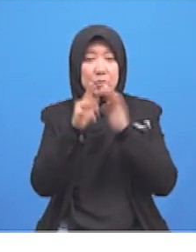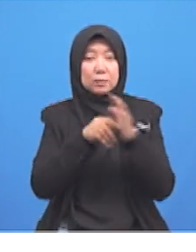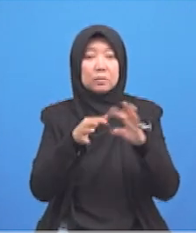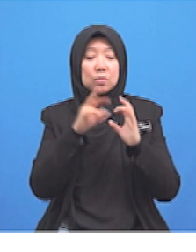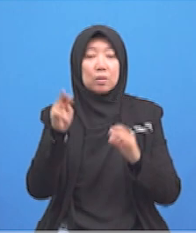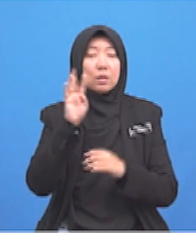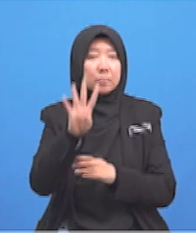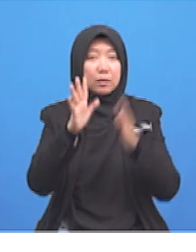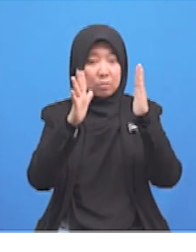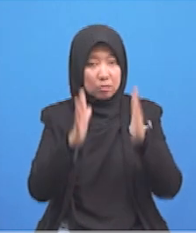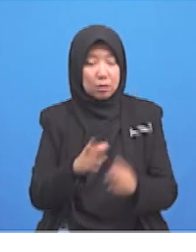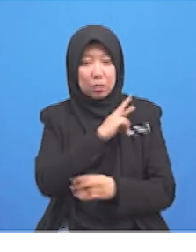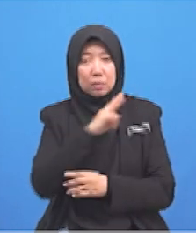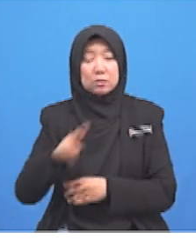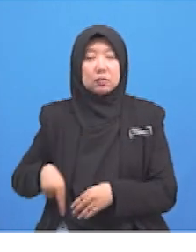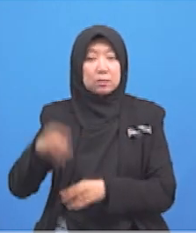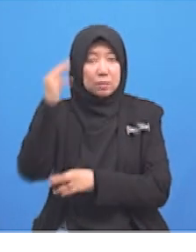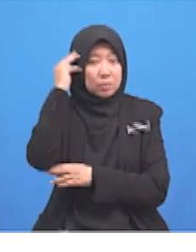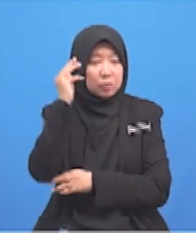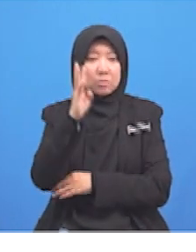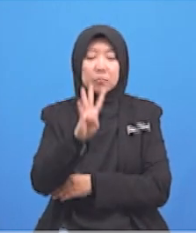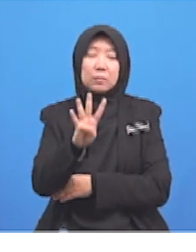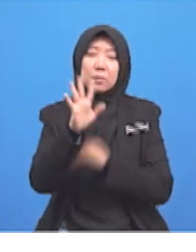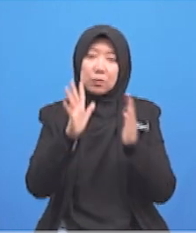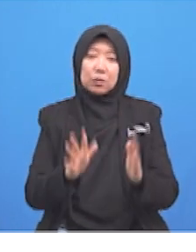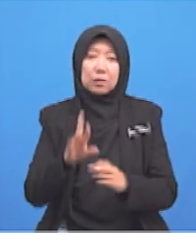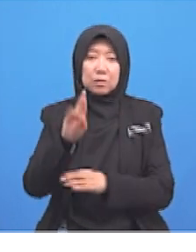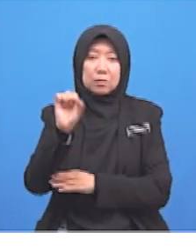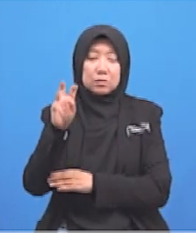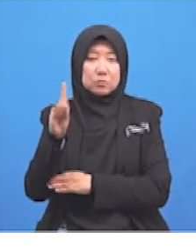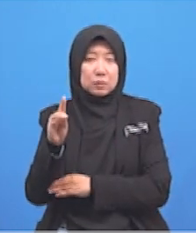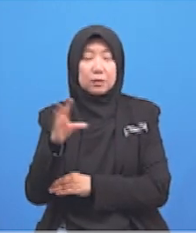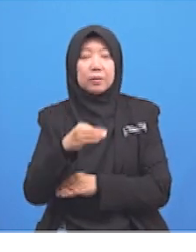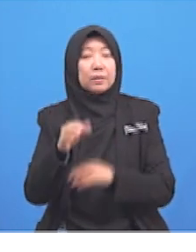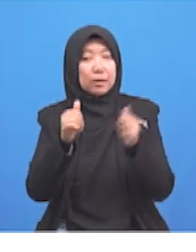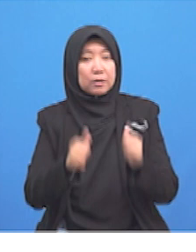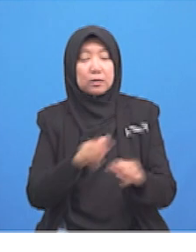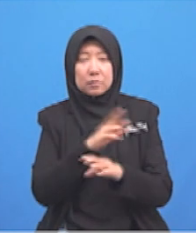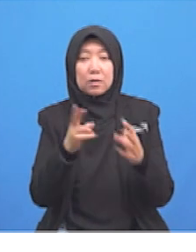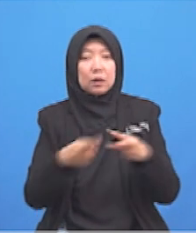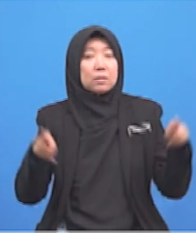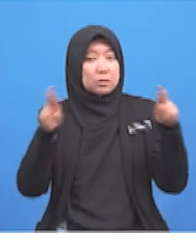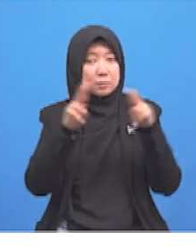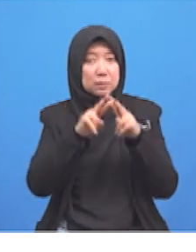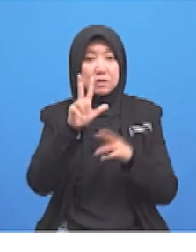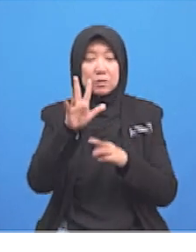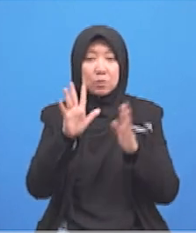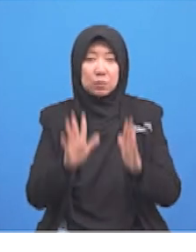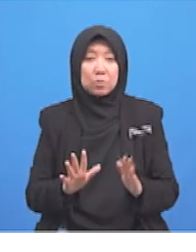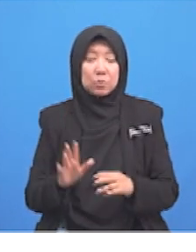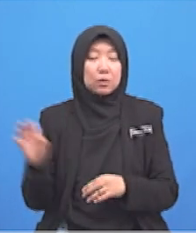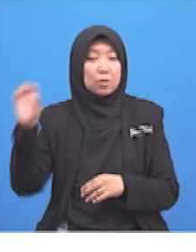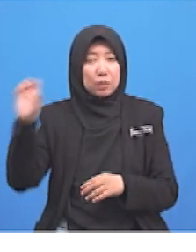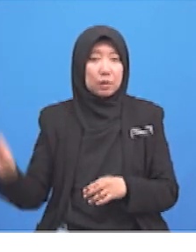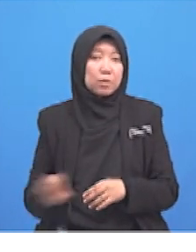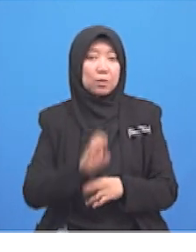daripada 4 orang Raja Melayu, 4 orang residen dan 4 ahli tidak rasmi, iaitu 3 orang bangsa Eropah